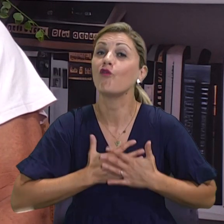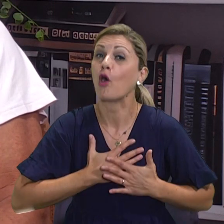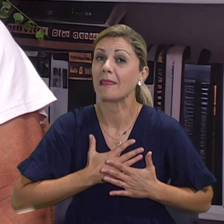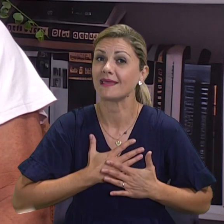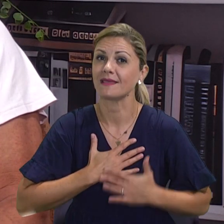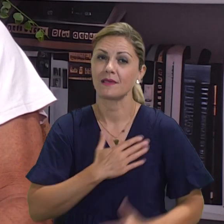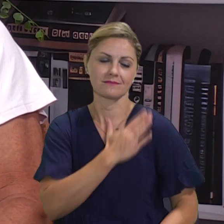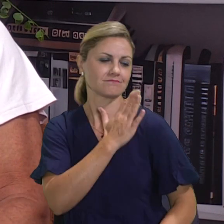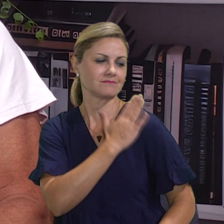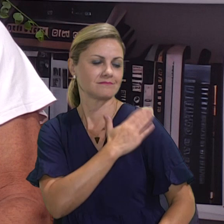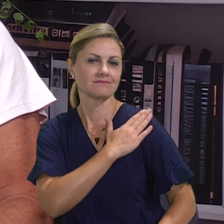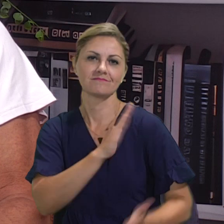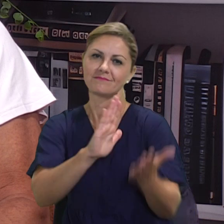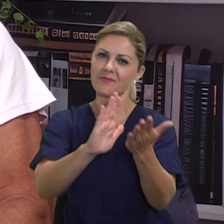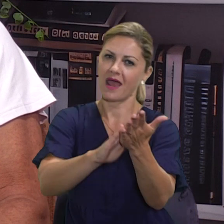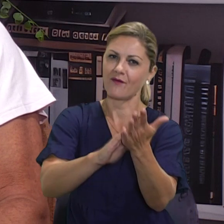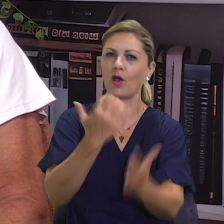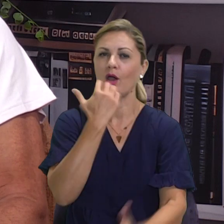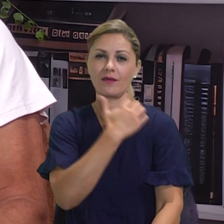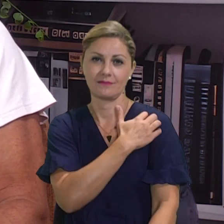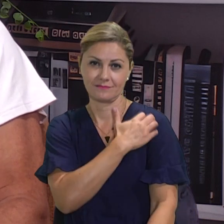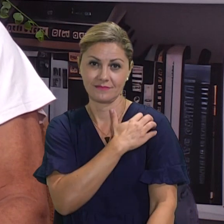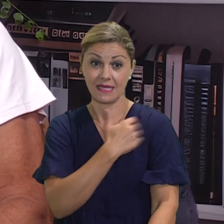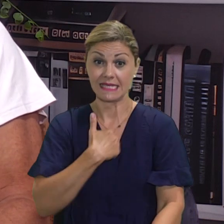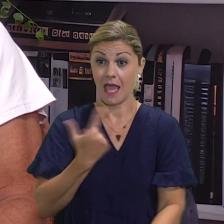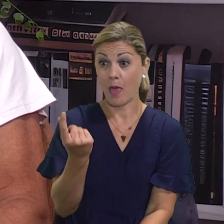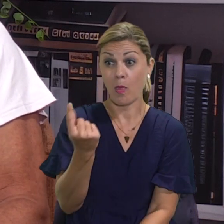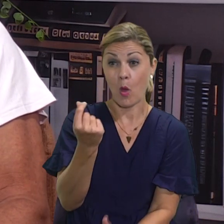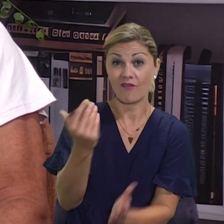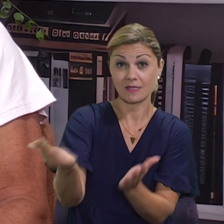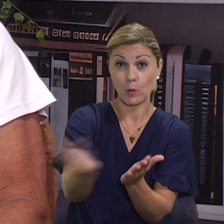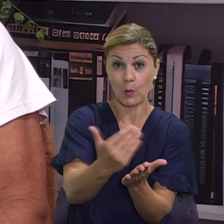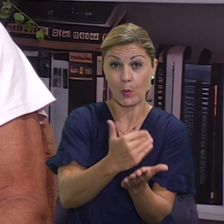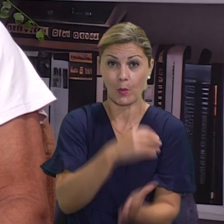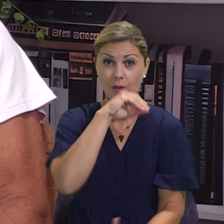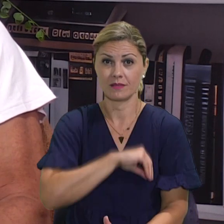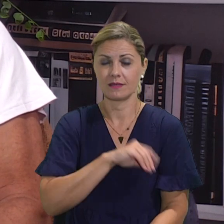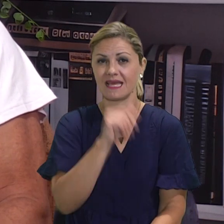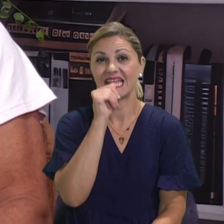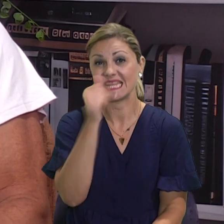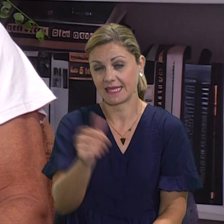svakome je drago da bude na neki način priznanje. Ja nikad dobijam materijalna priznanja,